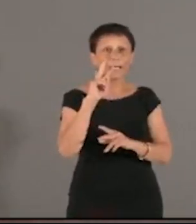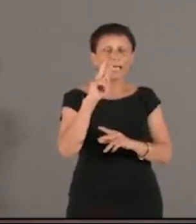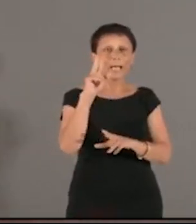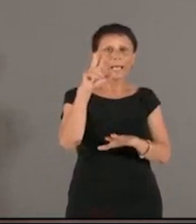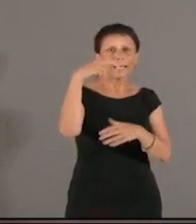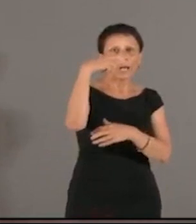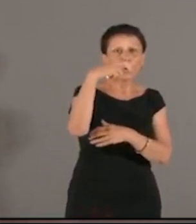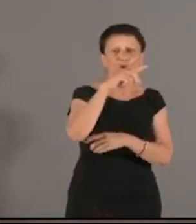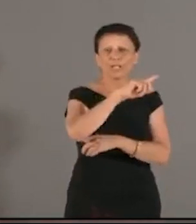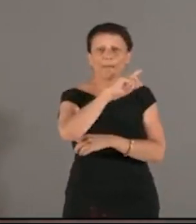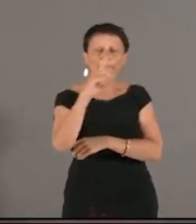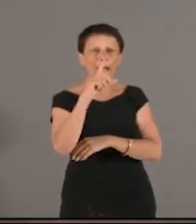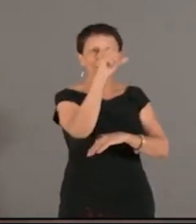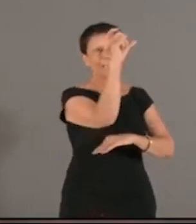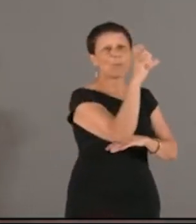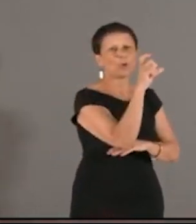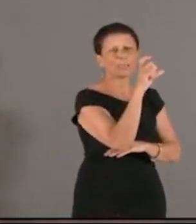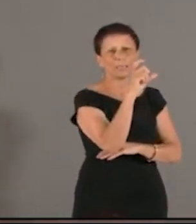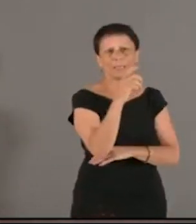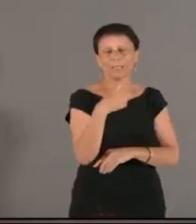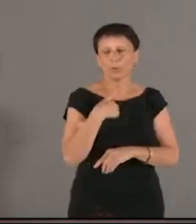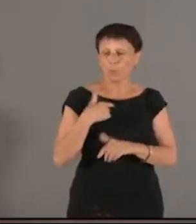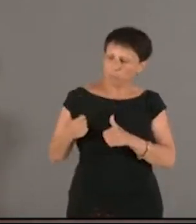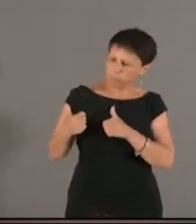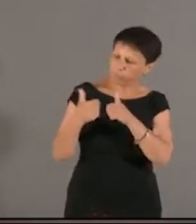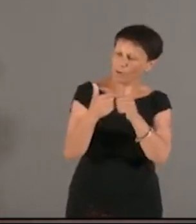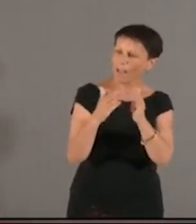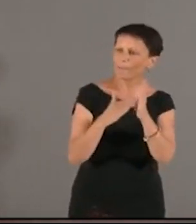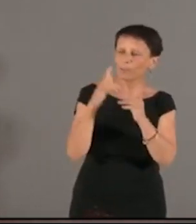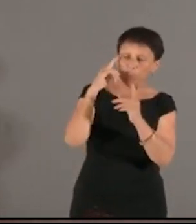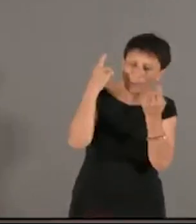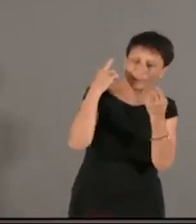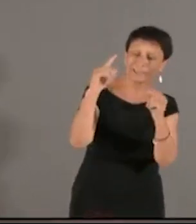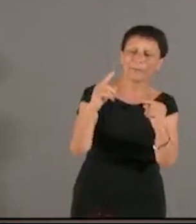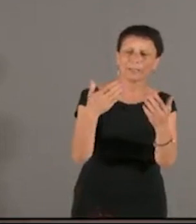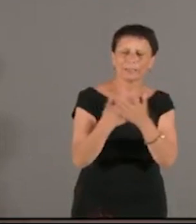pas des minarets. Je vous en prie. Et nous serons aux côtés des Marseillais pour défendre